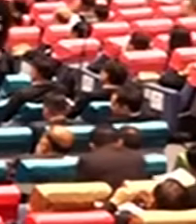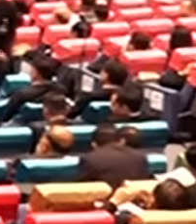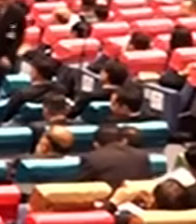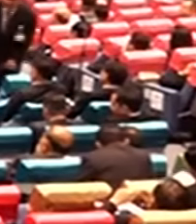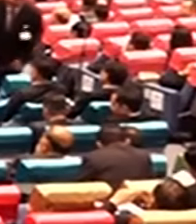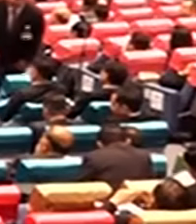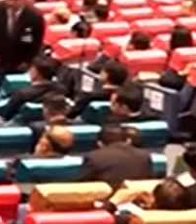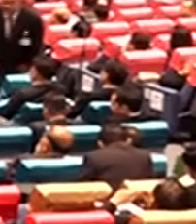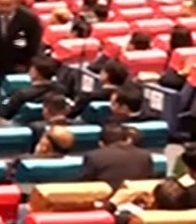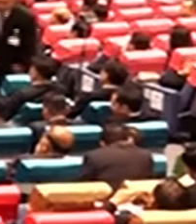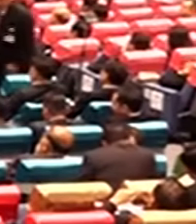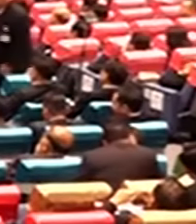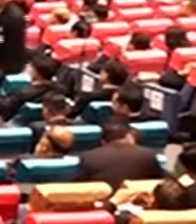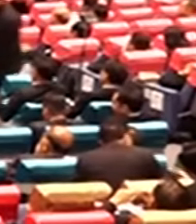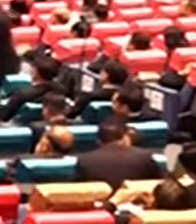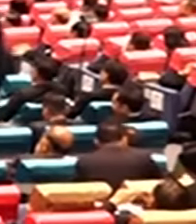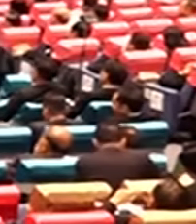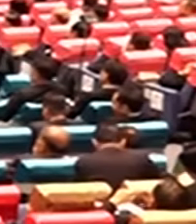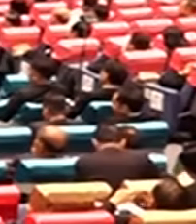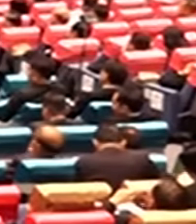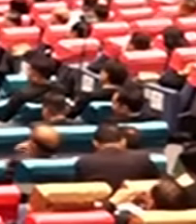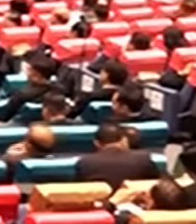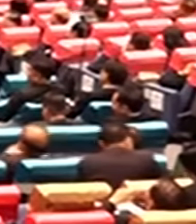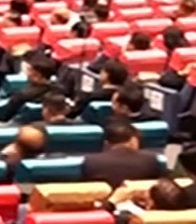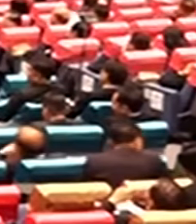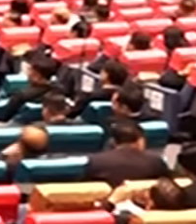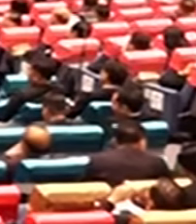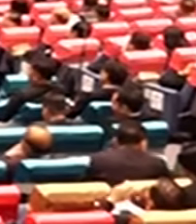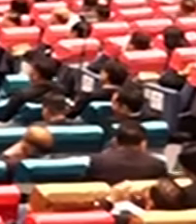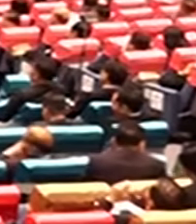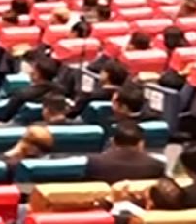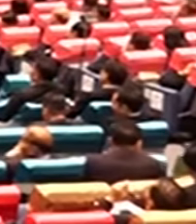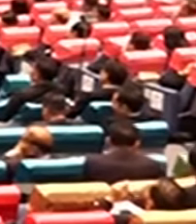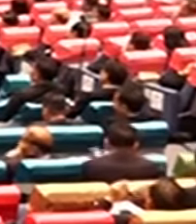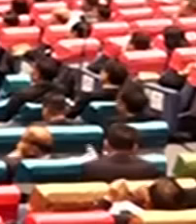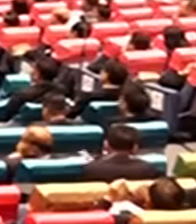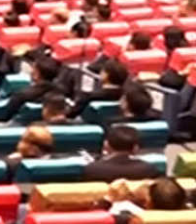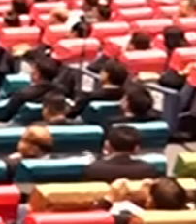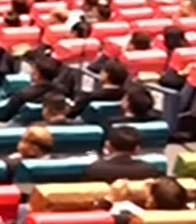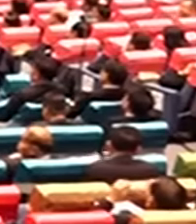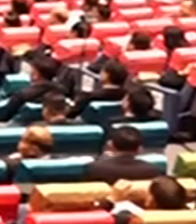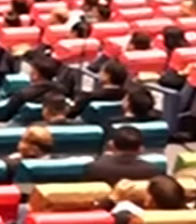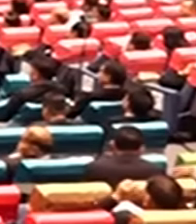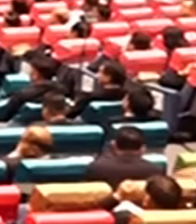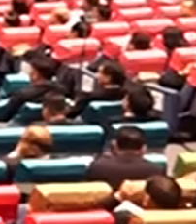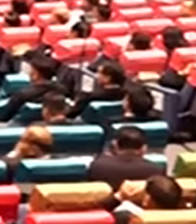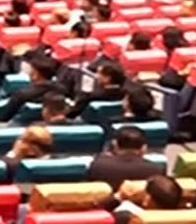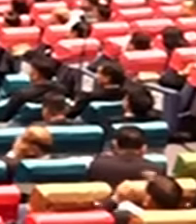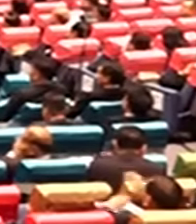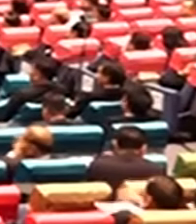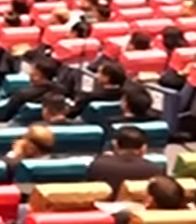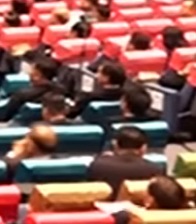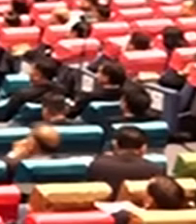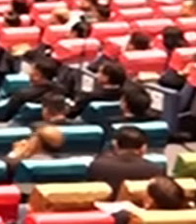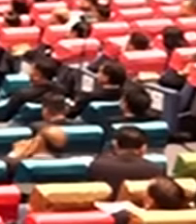ยังเดี๋ยวให้ผมอธิบายให้ผมเคลียร์ ผมเห็นเกือบ45นาทีแล้วนะครับยัง